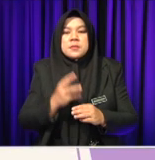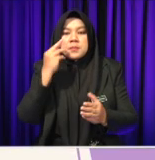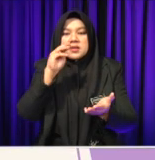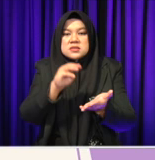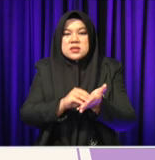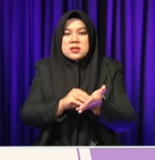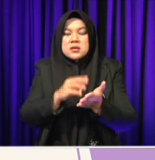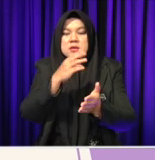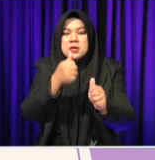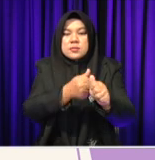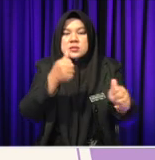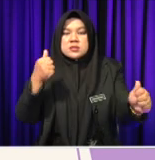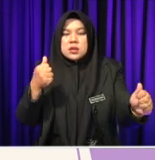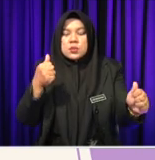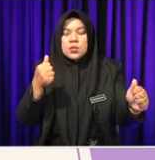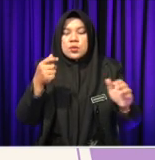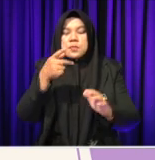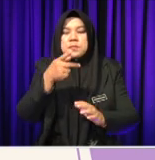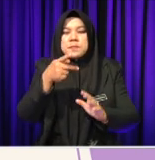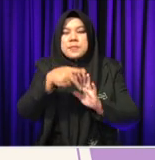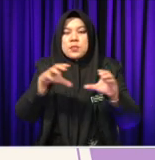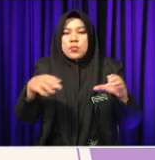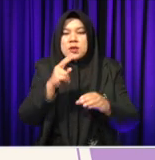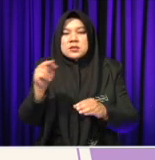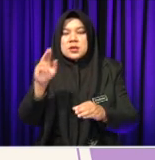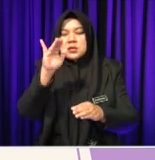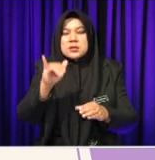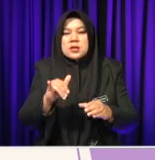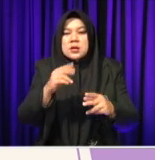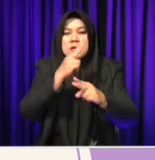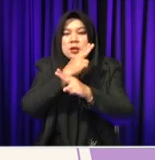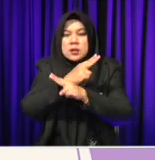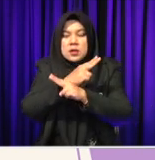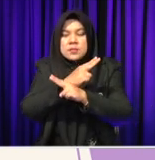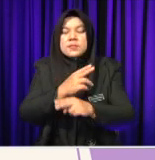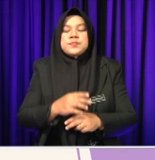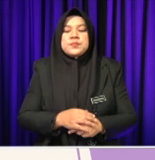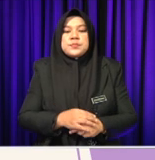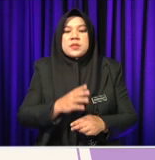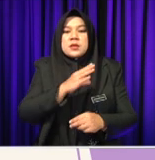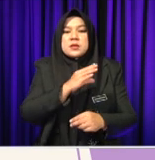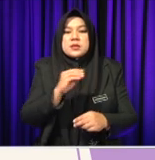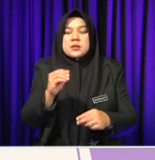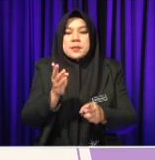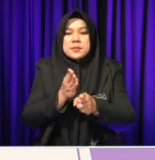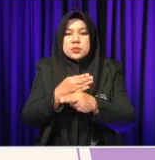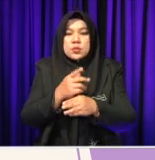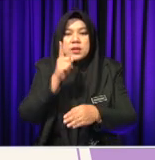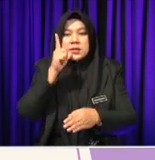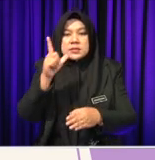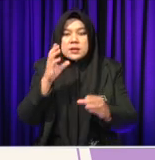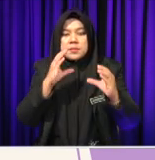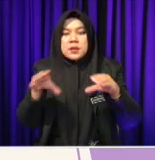menjauhi semua perbuatan yang melanggar Suruhan Allah Kemudian beliau meninggalkan larangannya sama adabentuk lisan